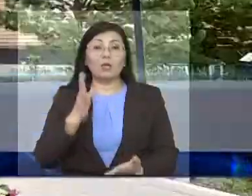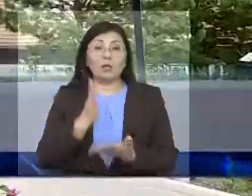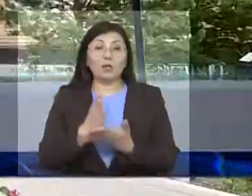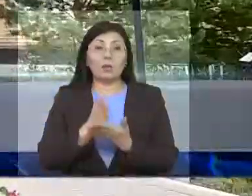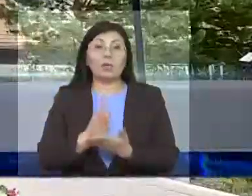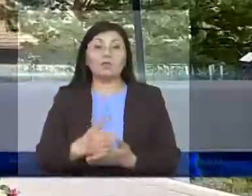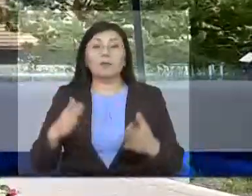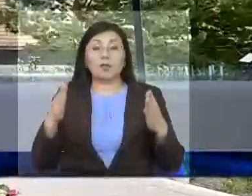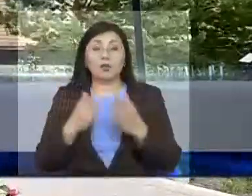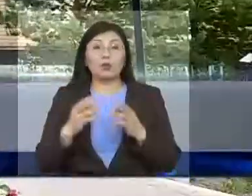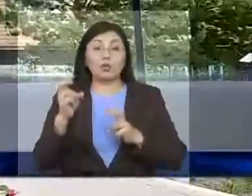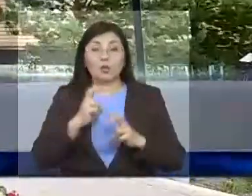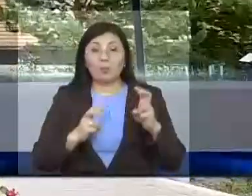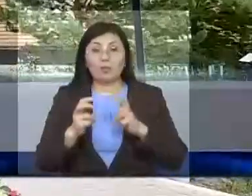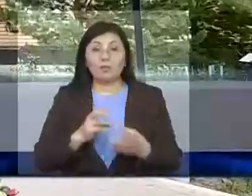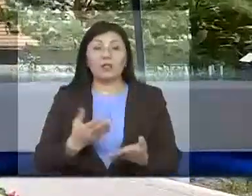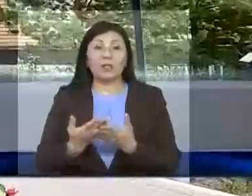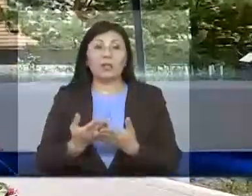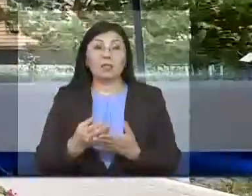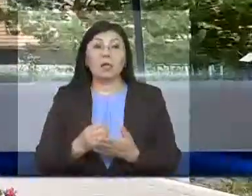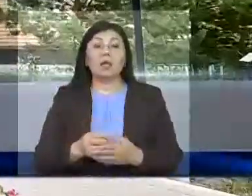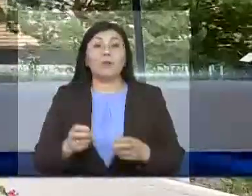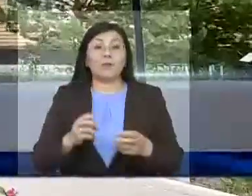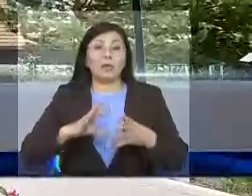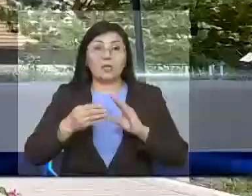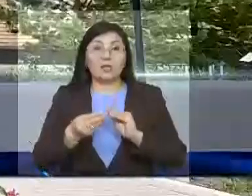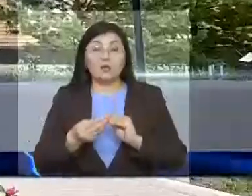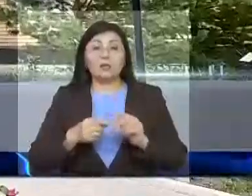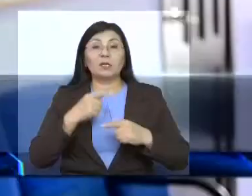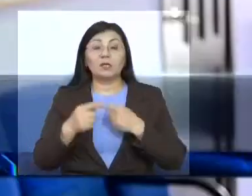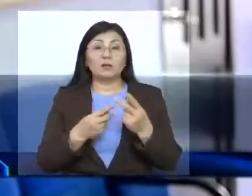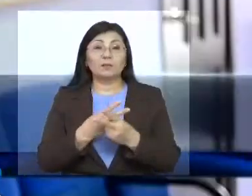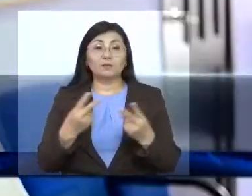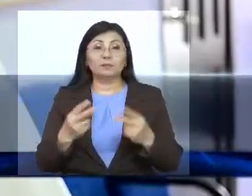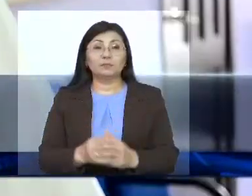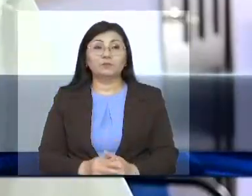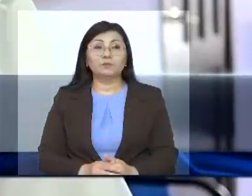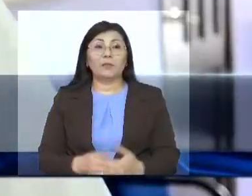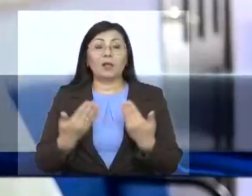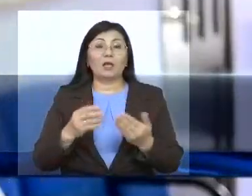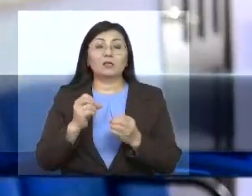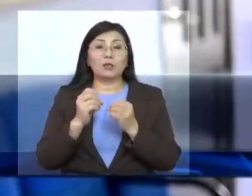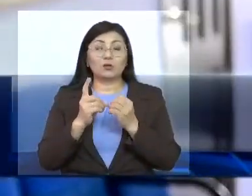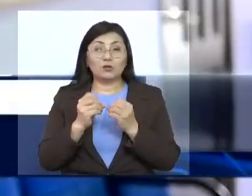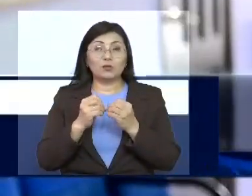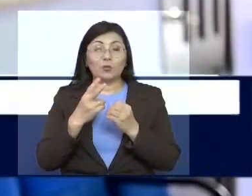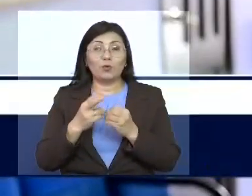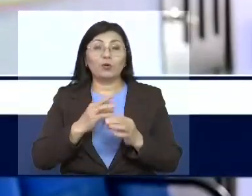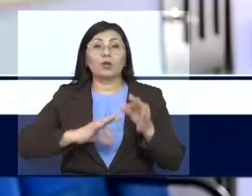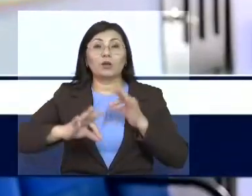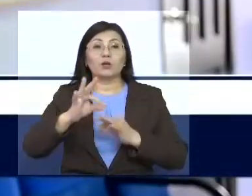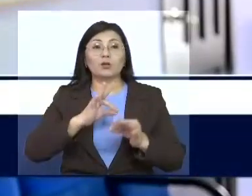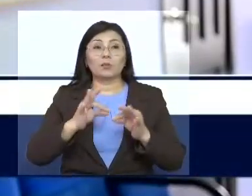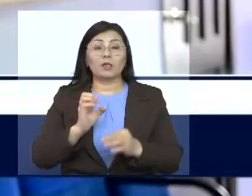Сонымен үй-үйді аралау ауылдық округтерге скрининг жүргізудің нәтижесі келесідей. Қазір 112 жоба